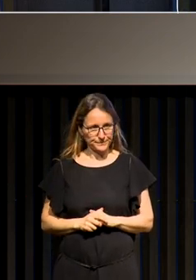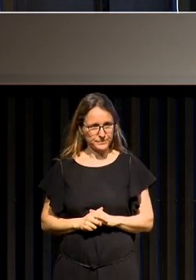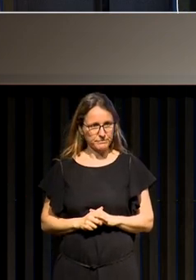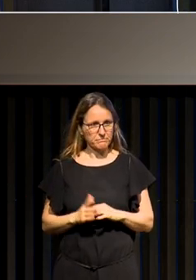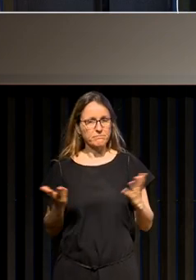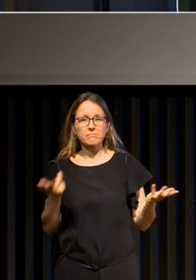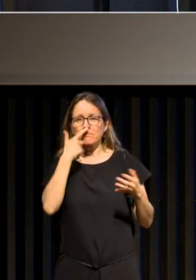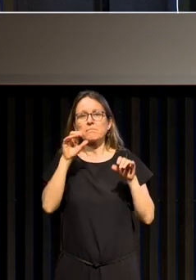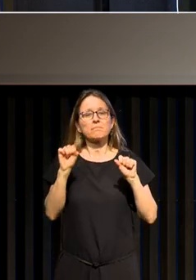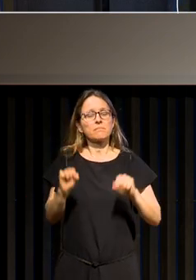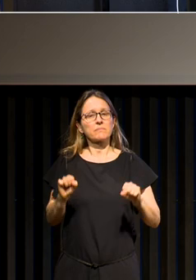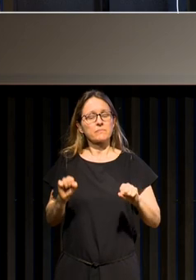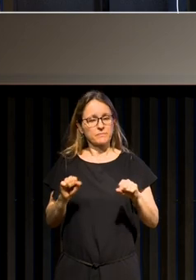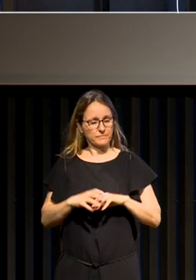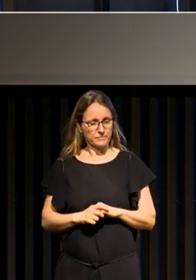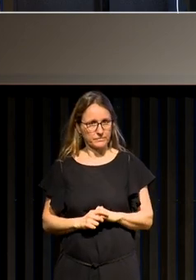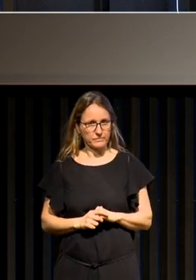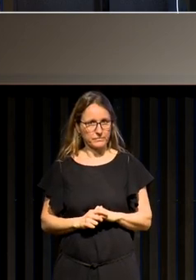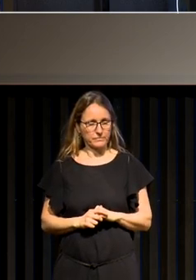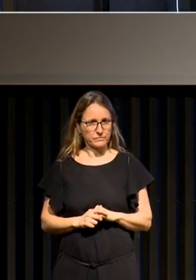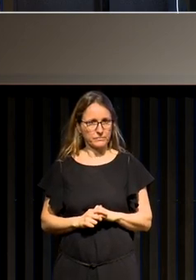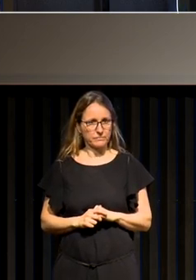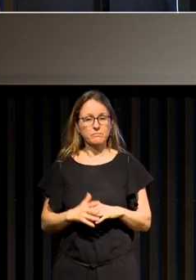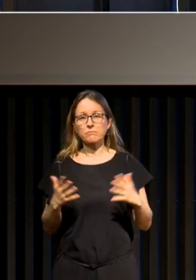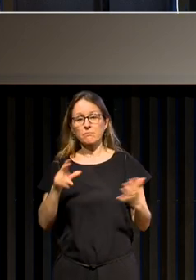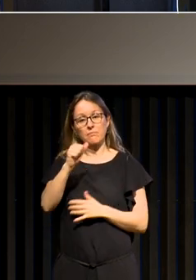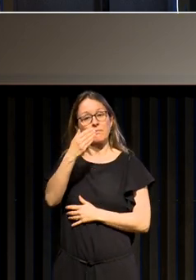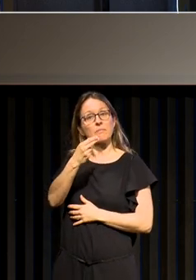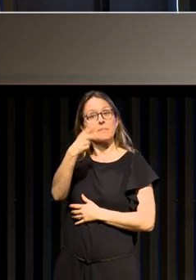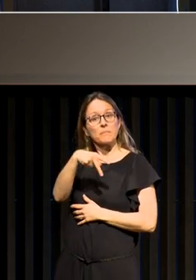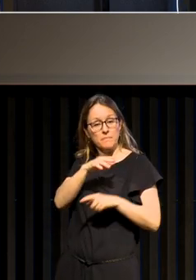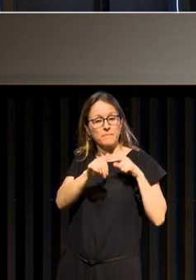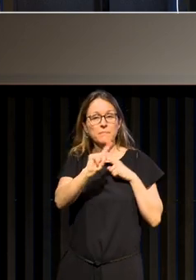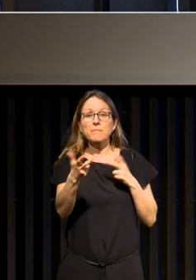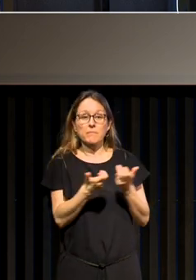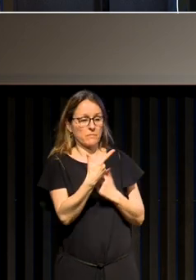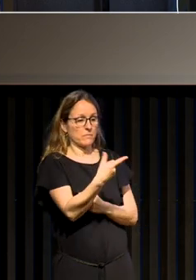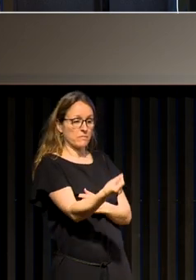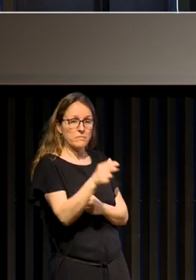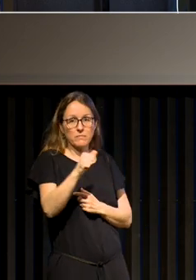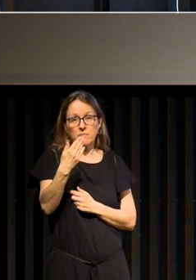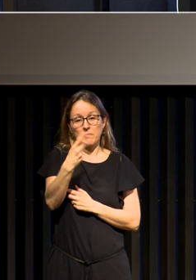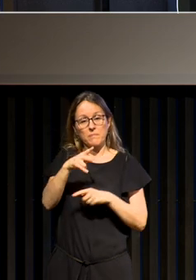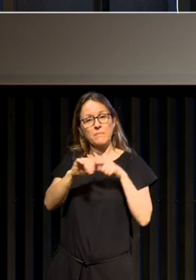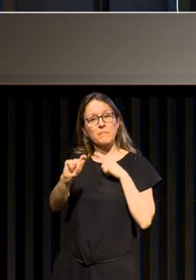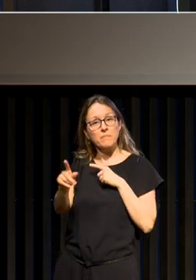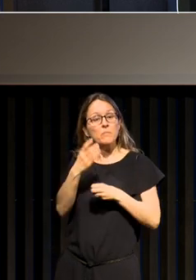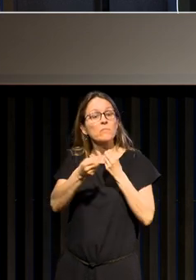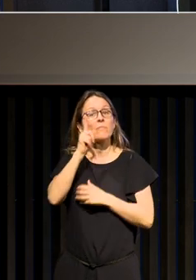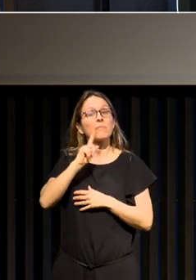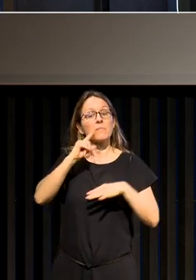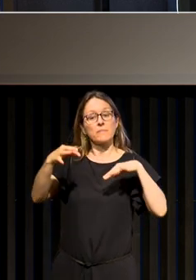il est possible de ne pas mettre en œuvre une AMP pour un couple ou une femme non